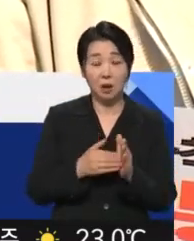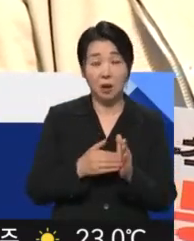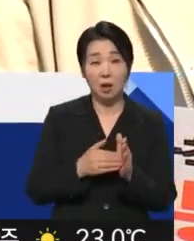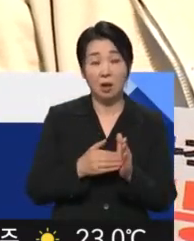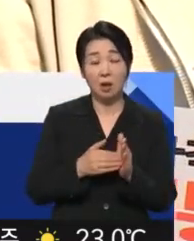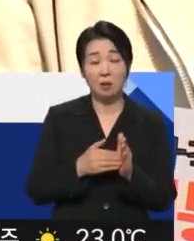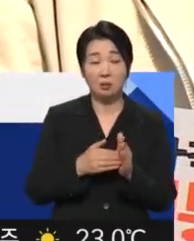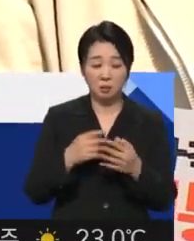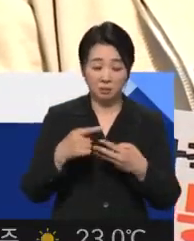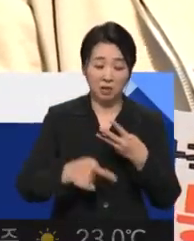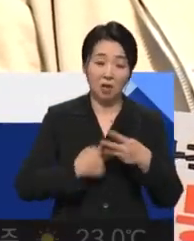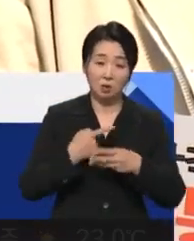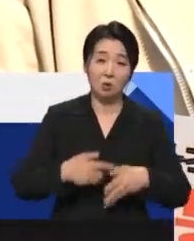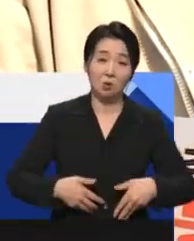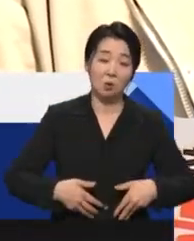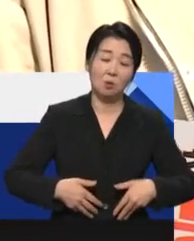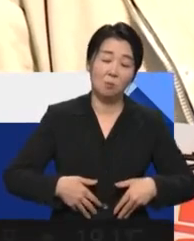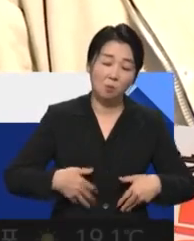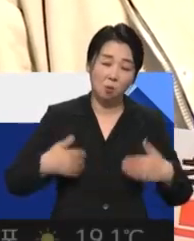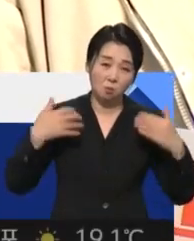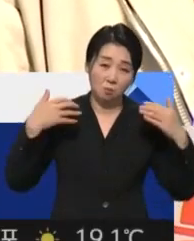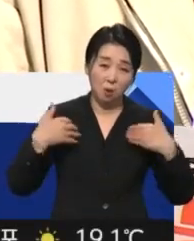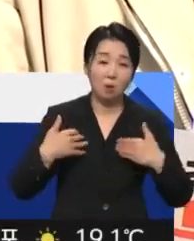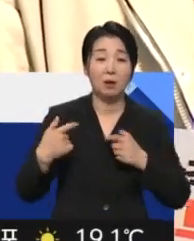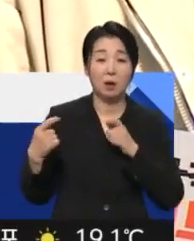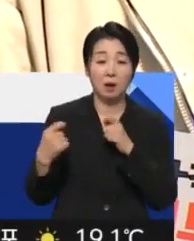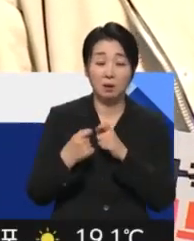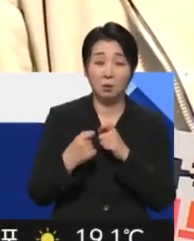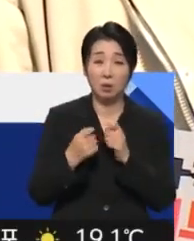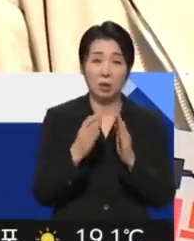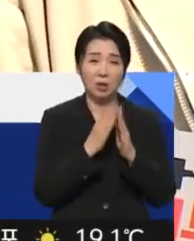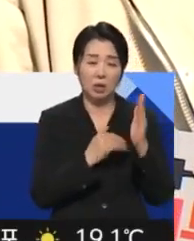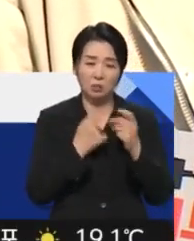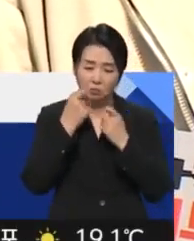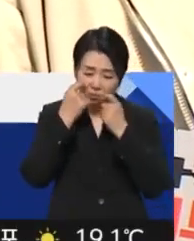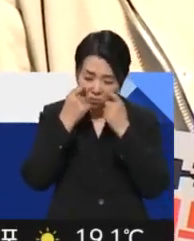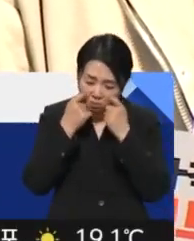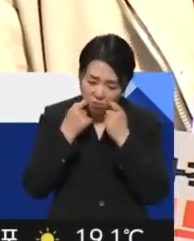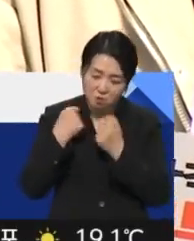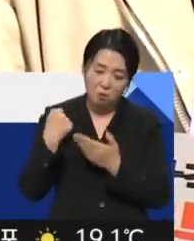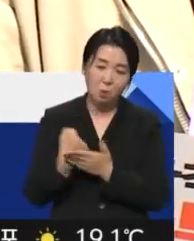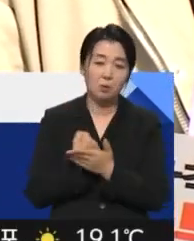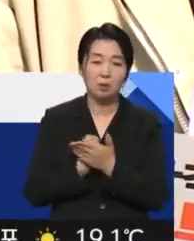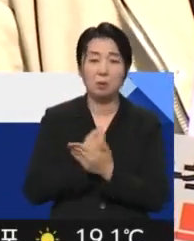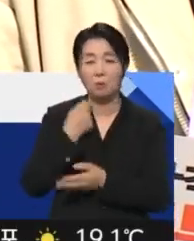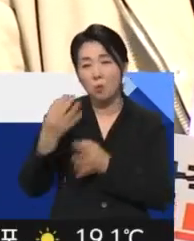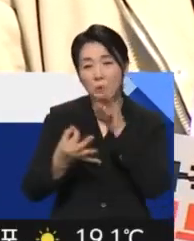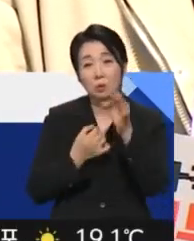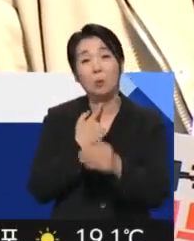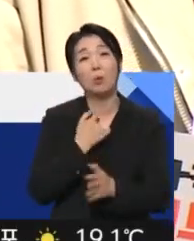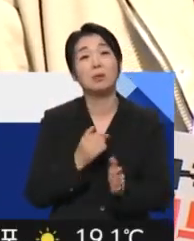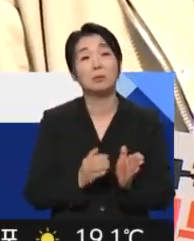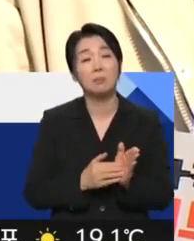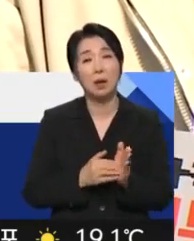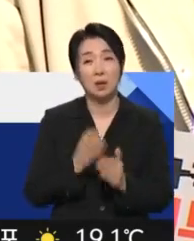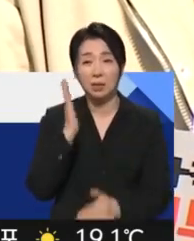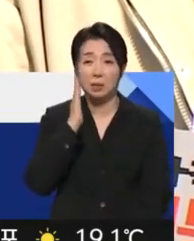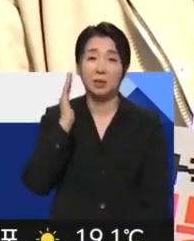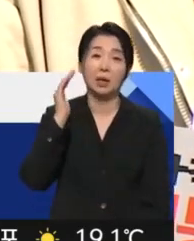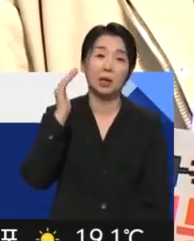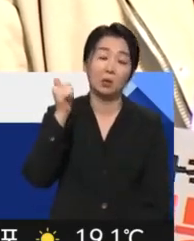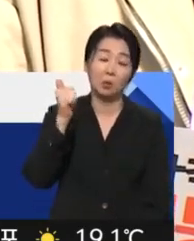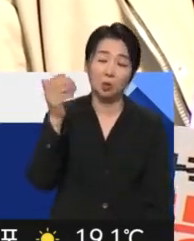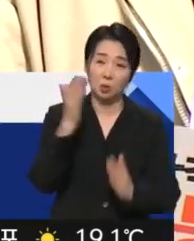지나가고 있지만 유가족들이 눈물로 호소하고 목이 터져라 외친 대통령의